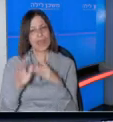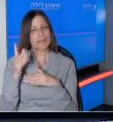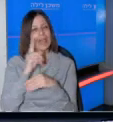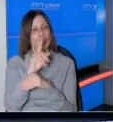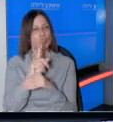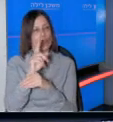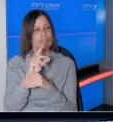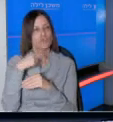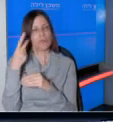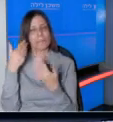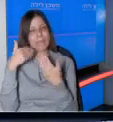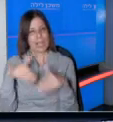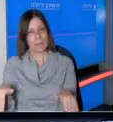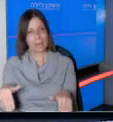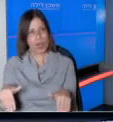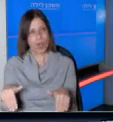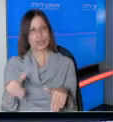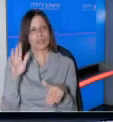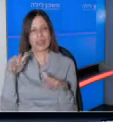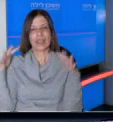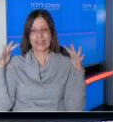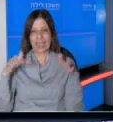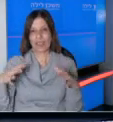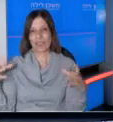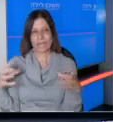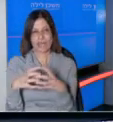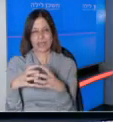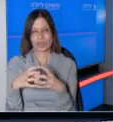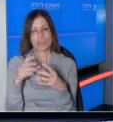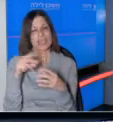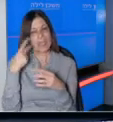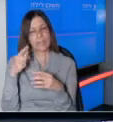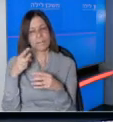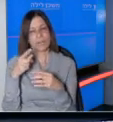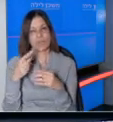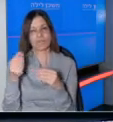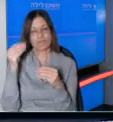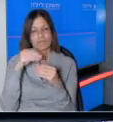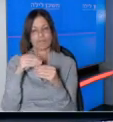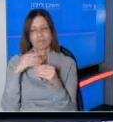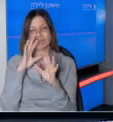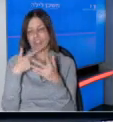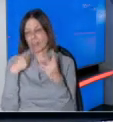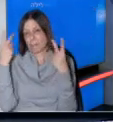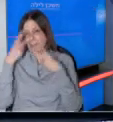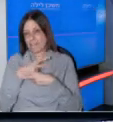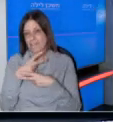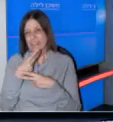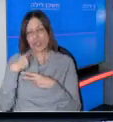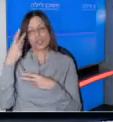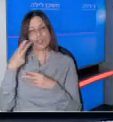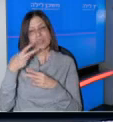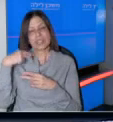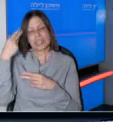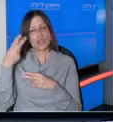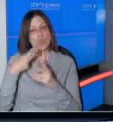איזה תקופה שתהיה פה מגבלות, בין על ההתקלויות החברתיות, בין הזה, יהיה פה מעבר, אני חושב, מה שאני מבין מדבריו יותר מההיגיינה הבסיסית